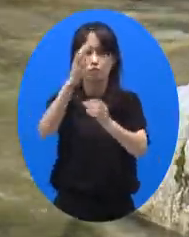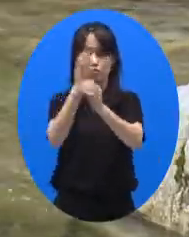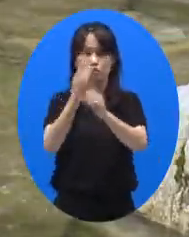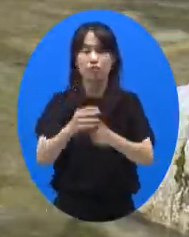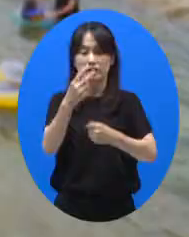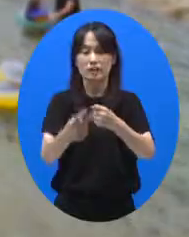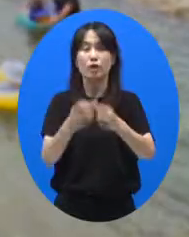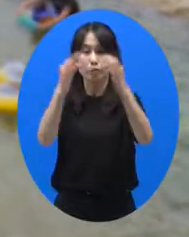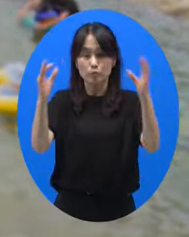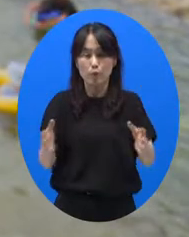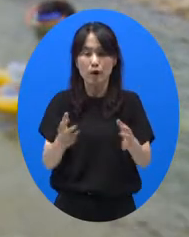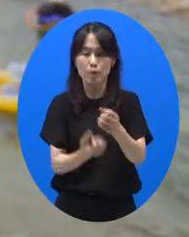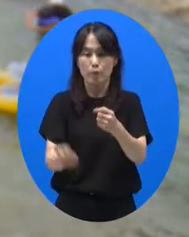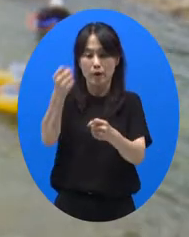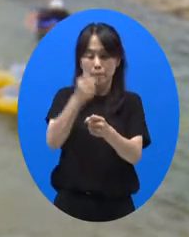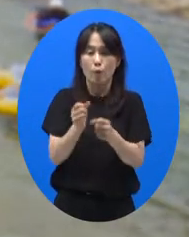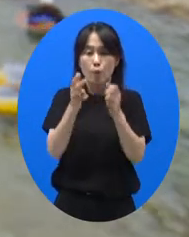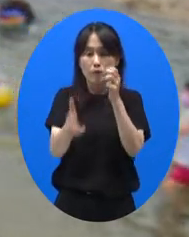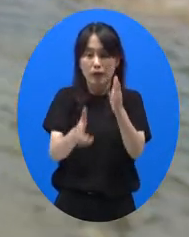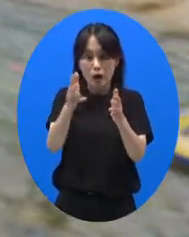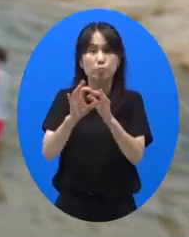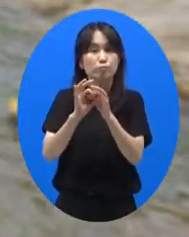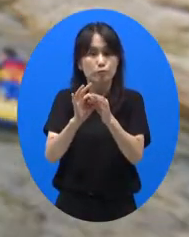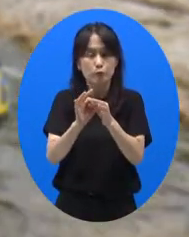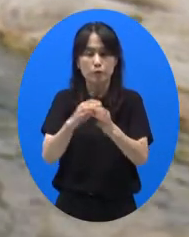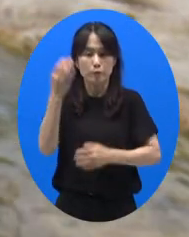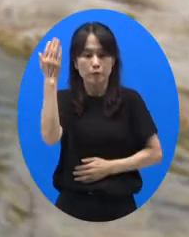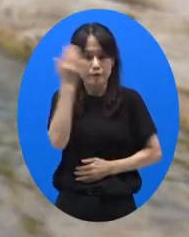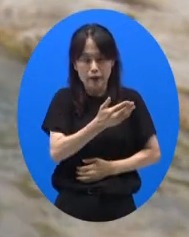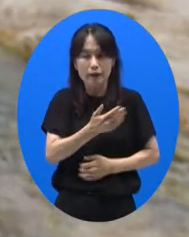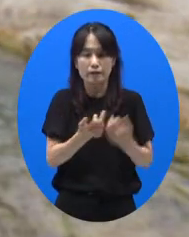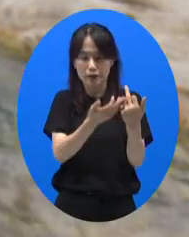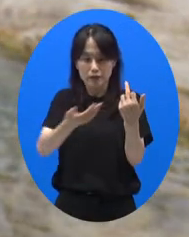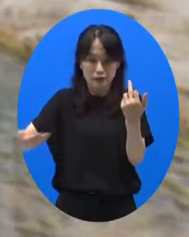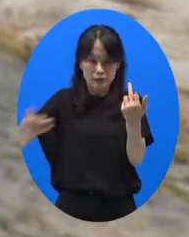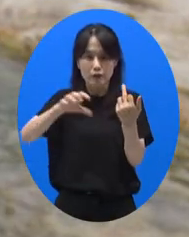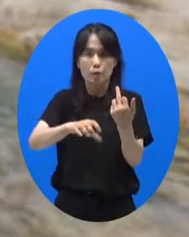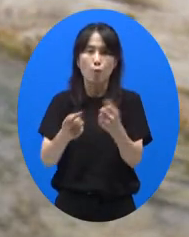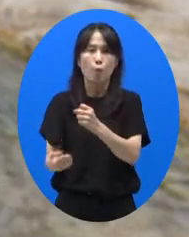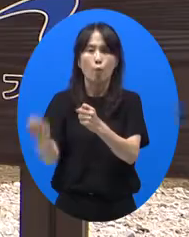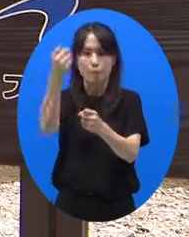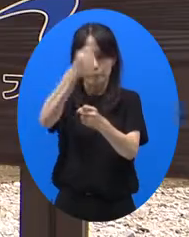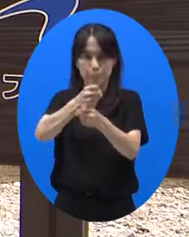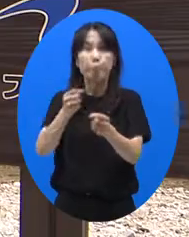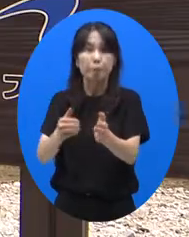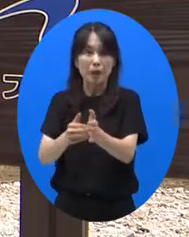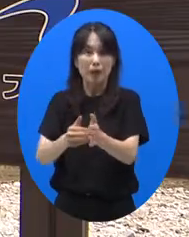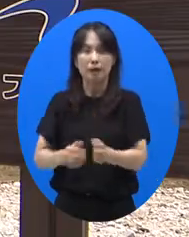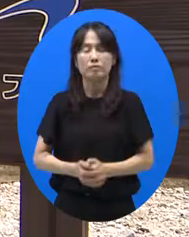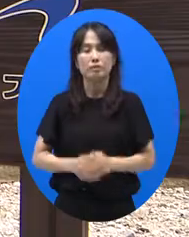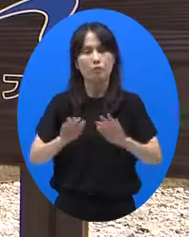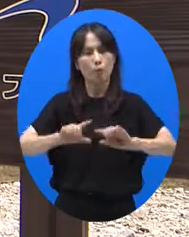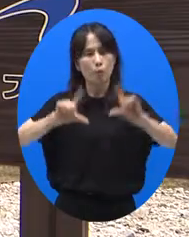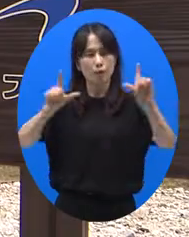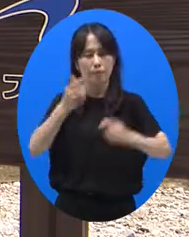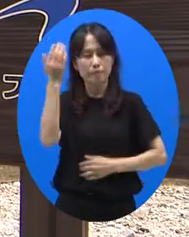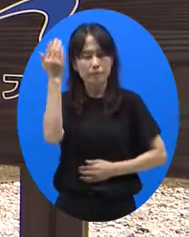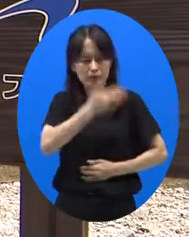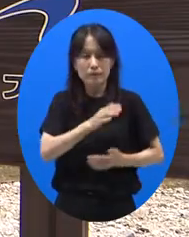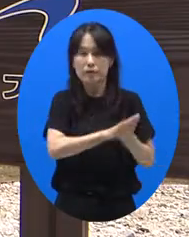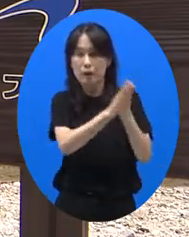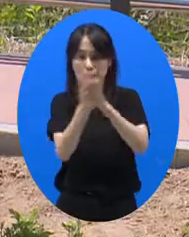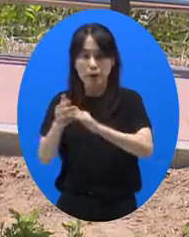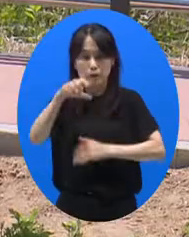경기도 청정 계곡 도민 헌원 사업을 통해 정비된 경기도 계곡 의 모습입니다 올해는 깨끗해진 개국을